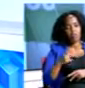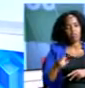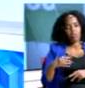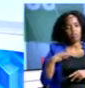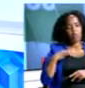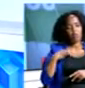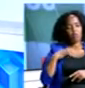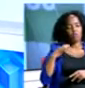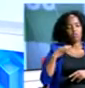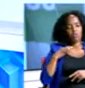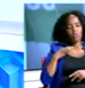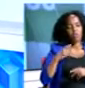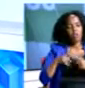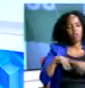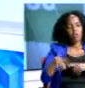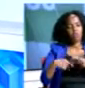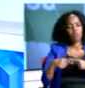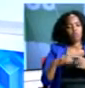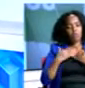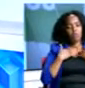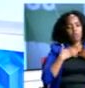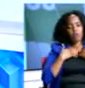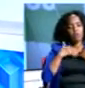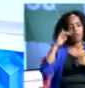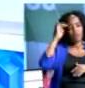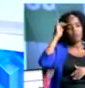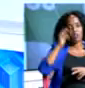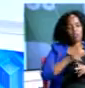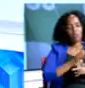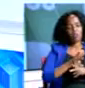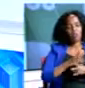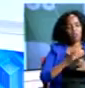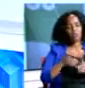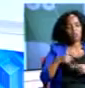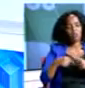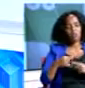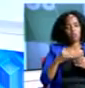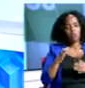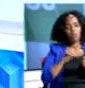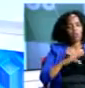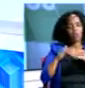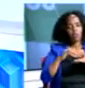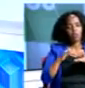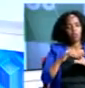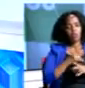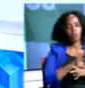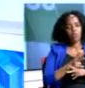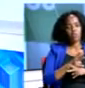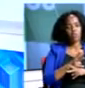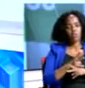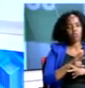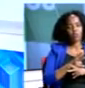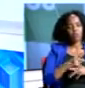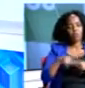dhuunfaatti adeemsisu haasa'aa jirra. Of eeggannoo kanarratti sirriitti adeemsisuun qaba. Yeroo akkasii rakkooleen of eeggannoon